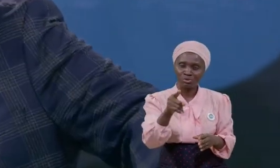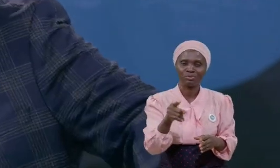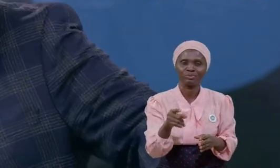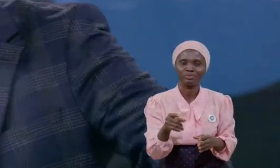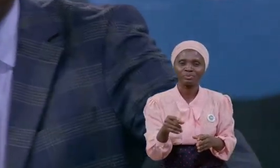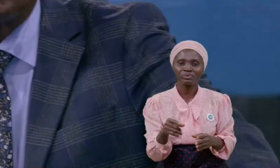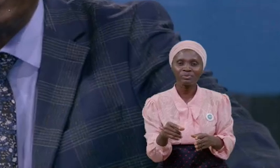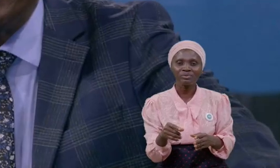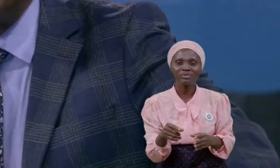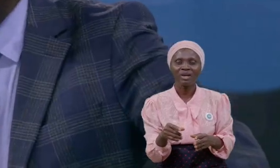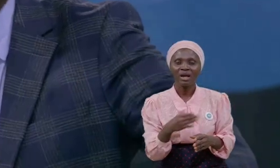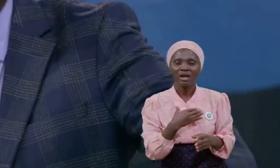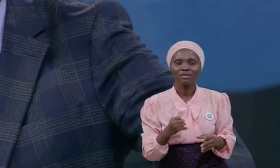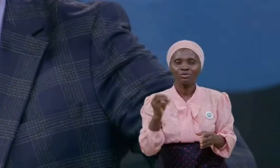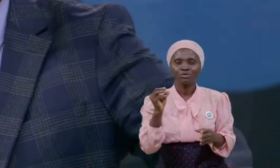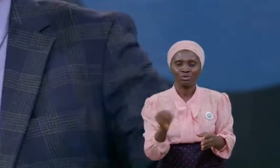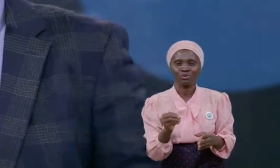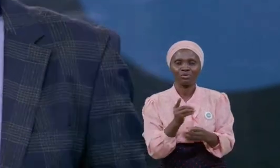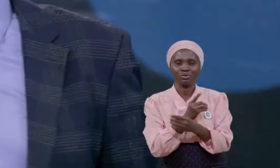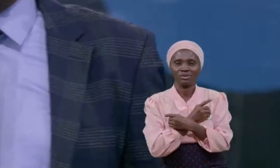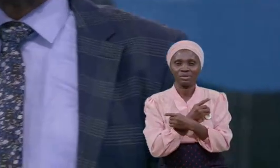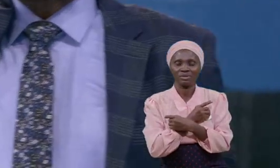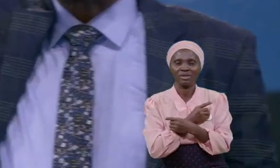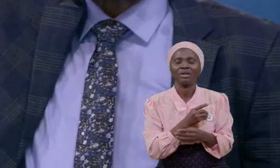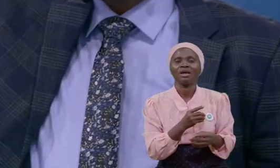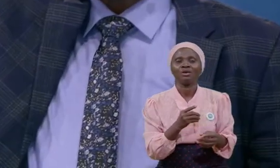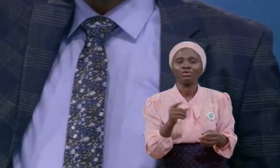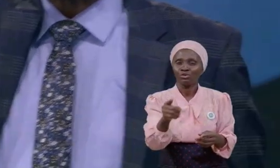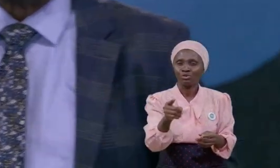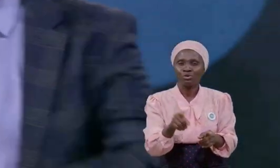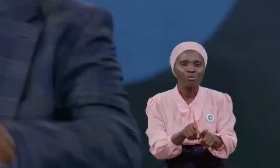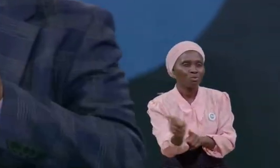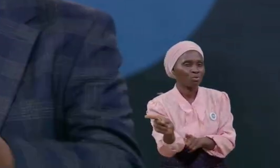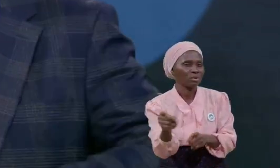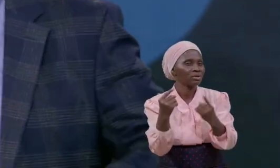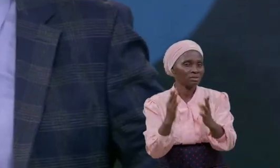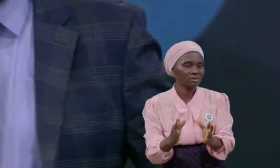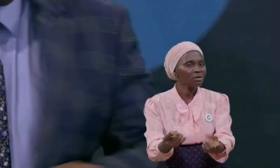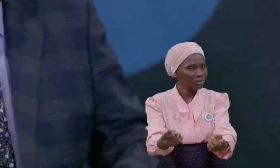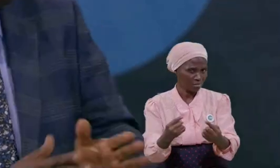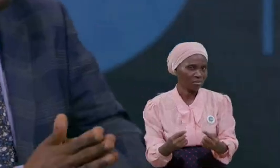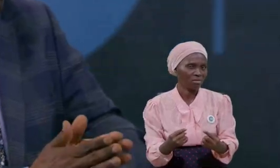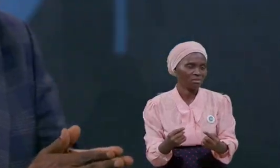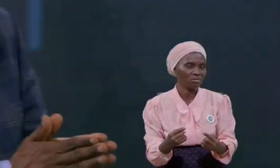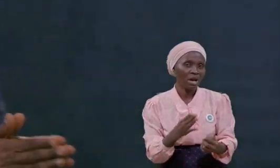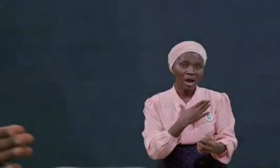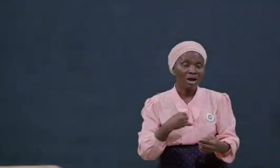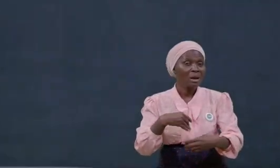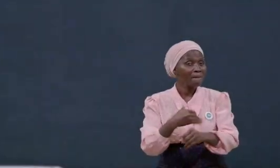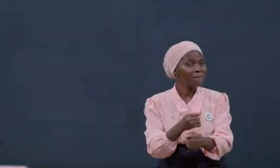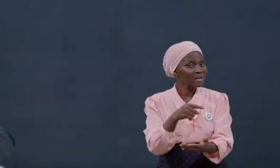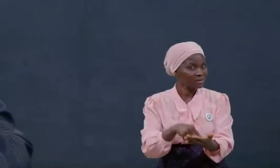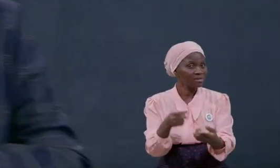et les frères prient pour toi. Viens, âme perdue. Et que ce jour soit le jour où